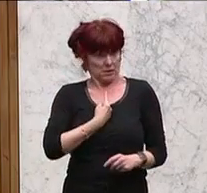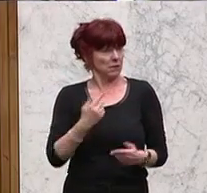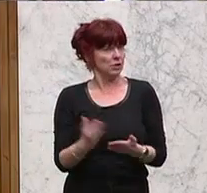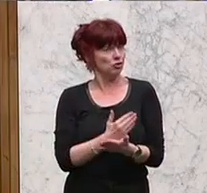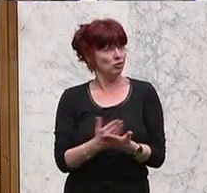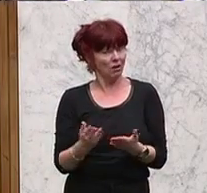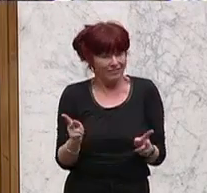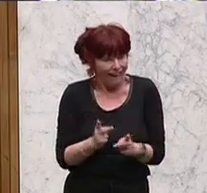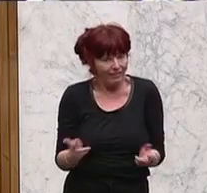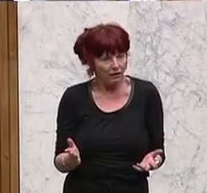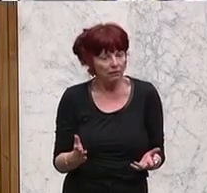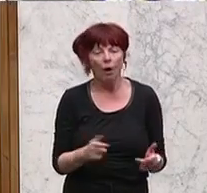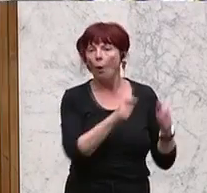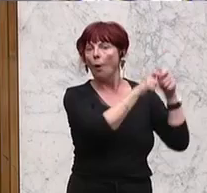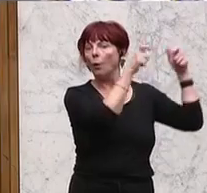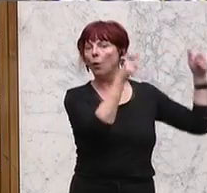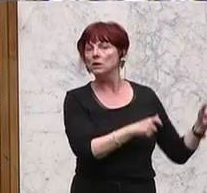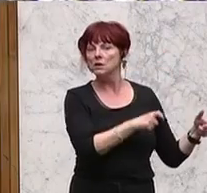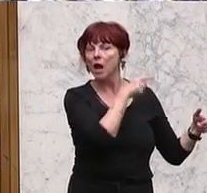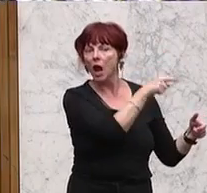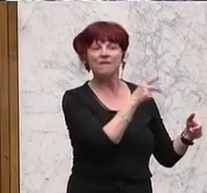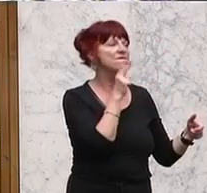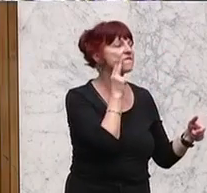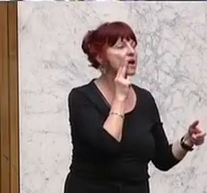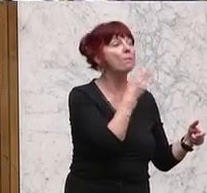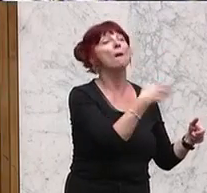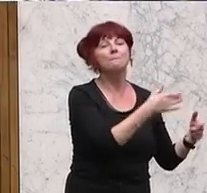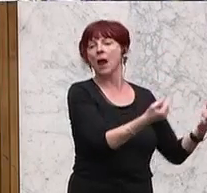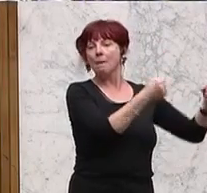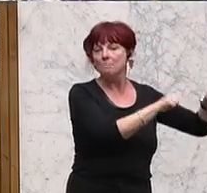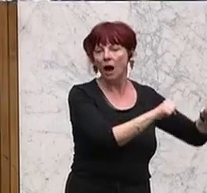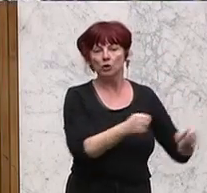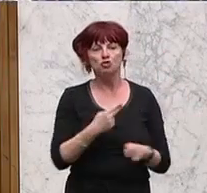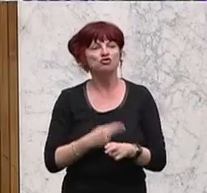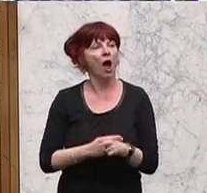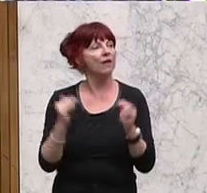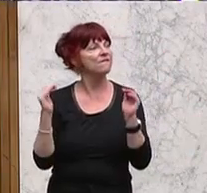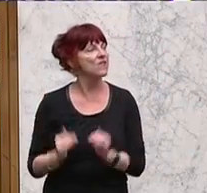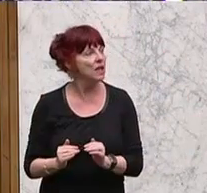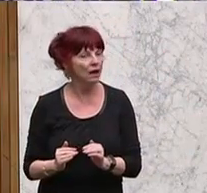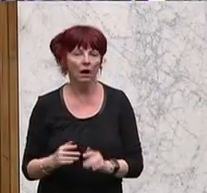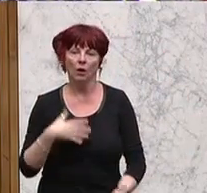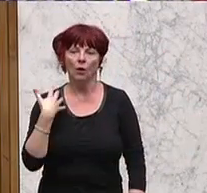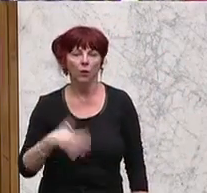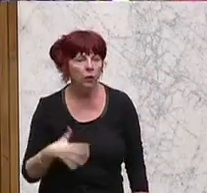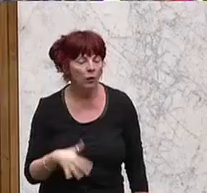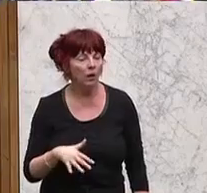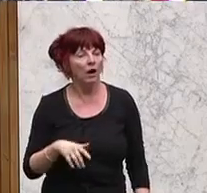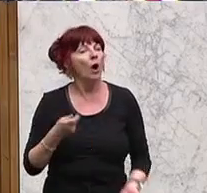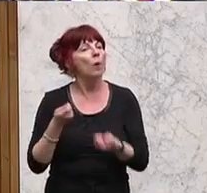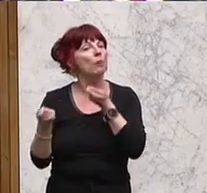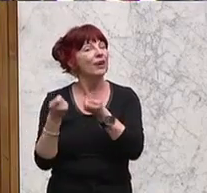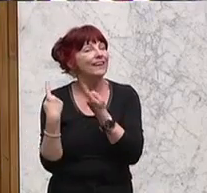entscheiden, wenn Konzerne mächtiger als Staaten sind, dann sind Politiker in Wirklichkeit